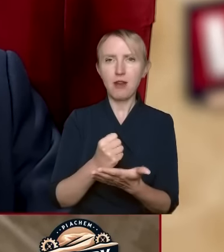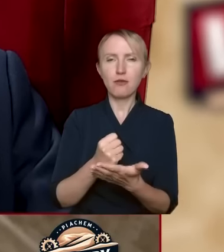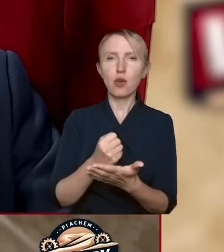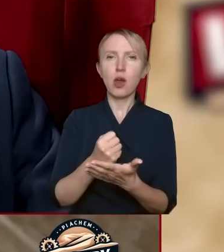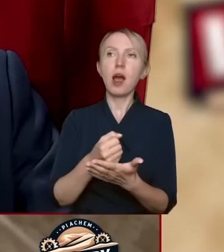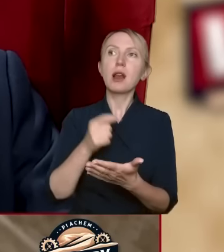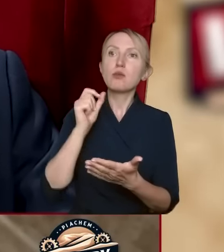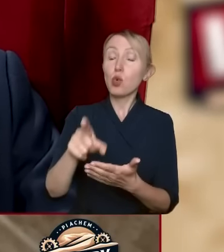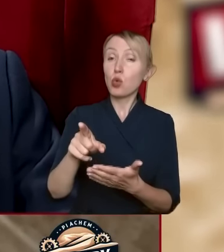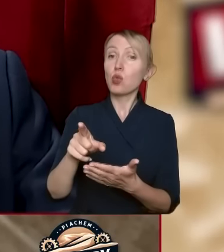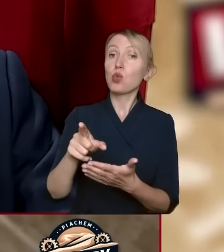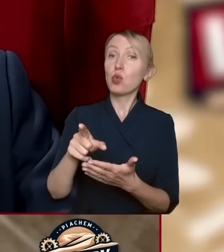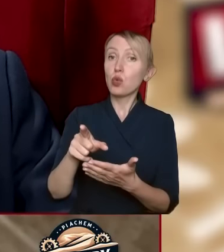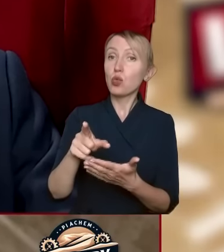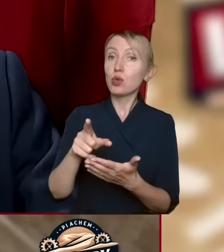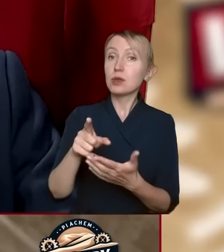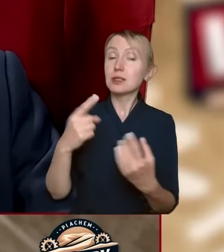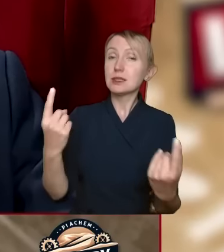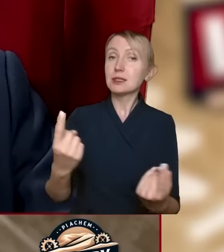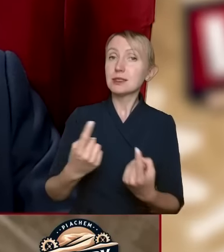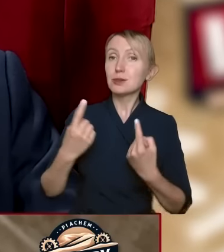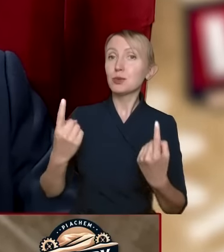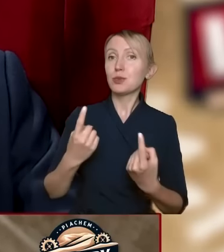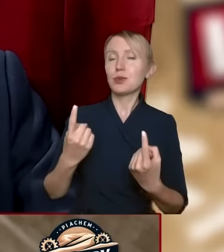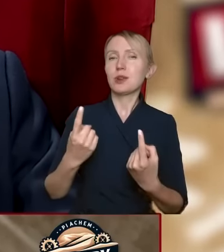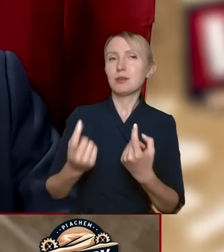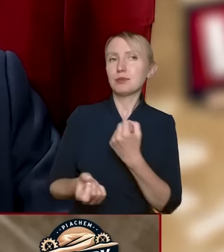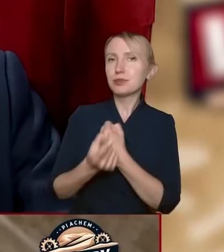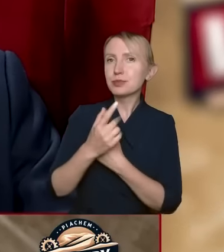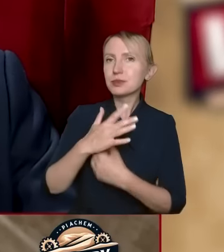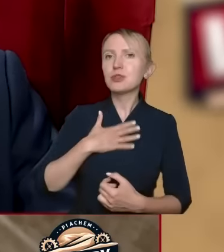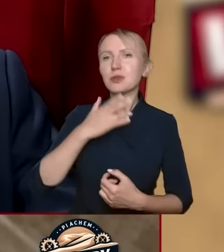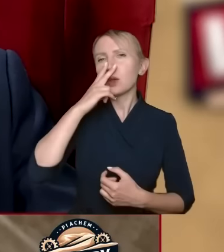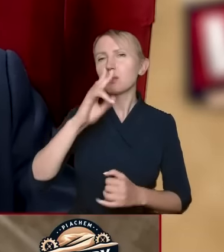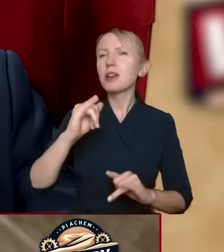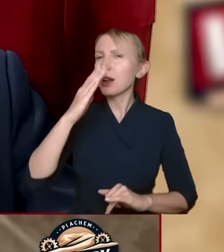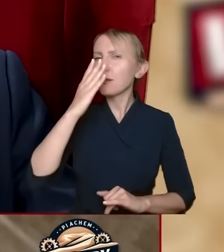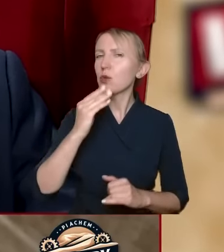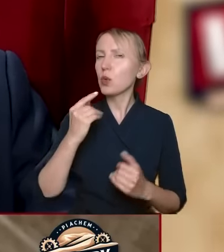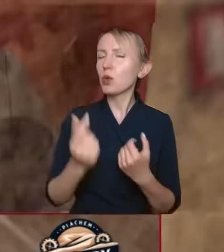się tutaj rzeczy cokolwiek dziwne. No zobaczmy, jakie rzeczy.